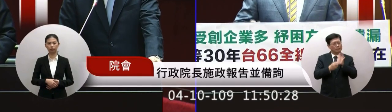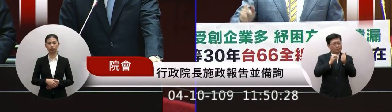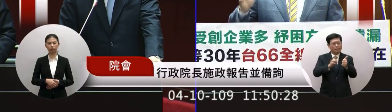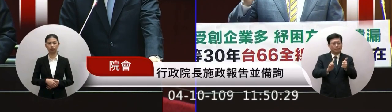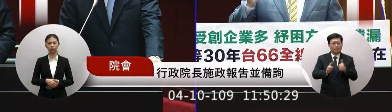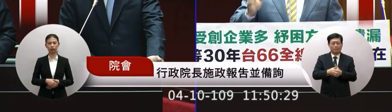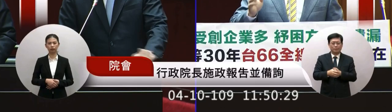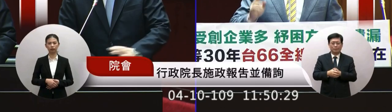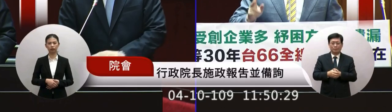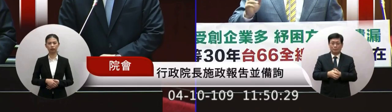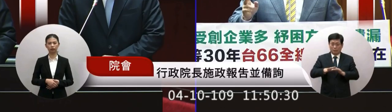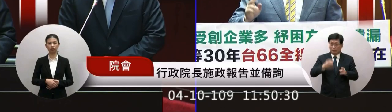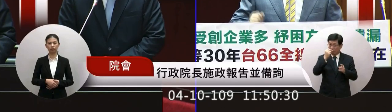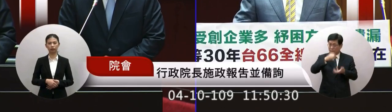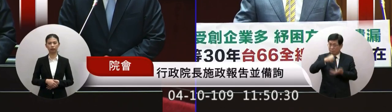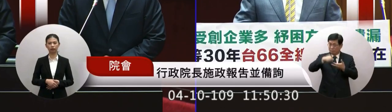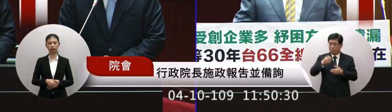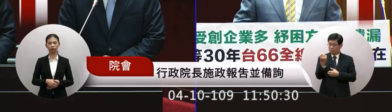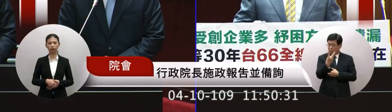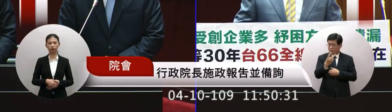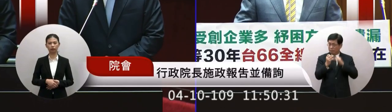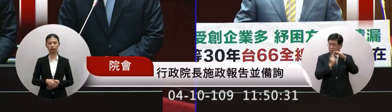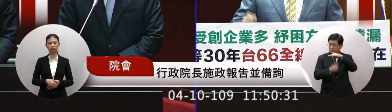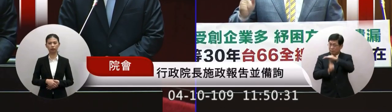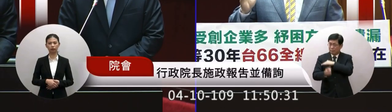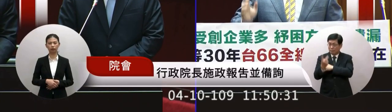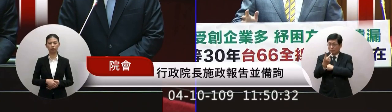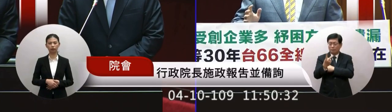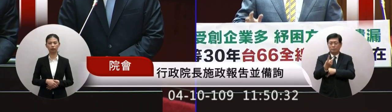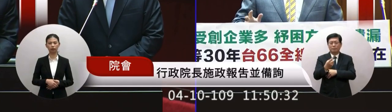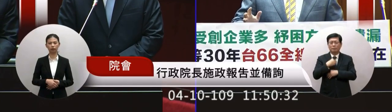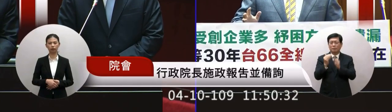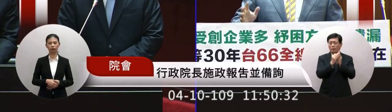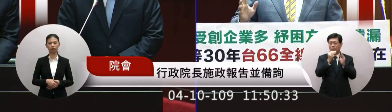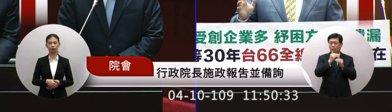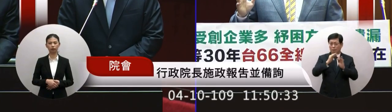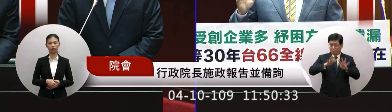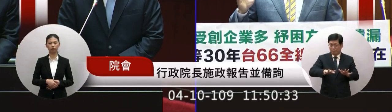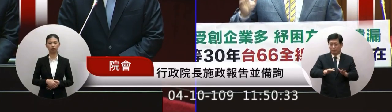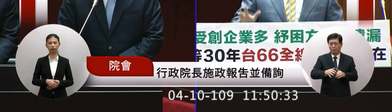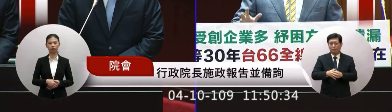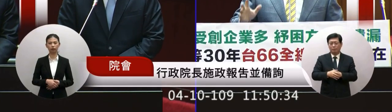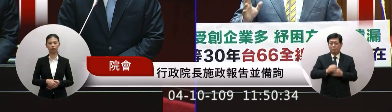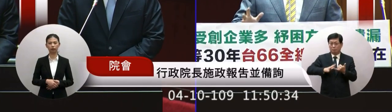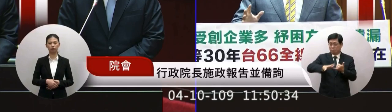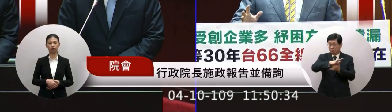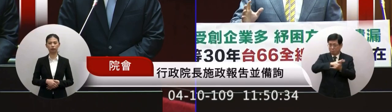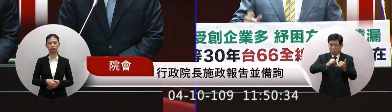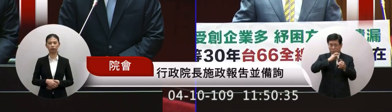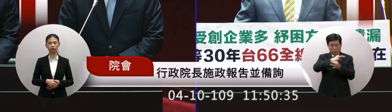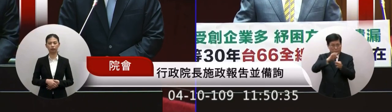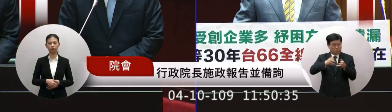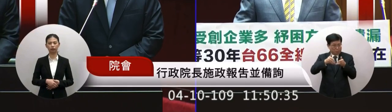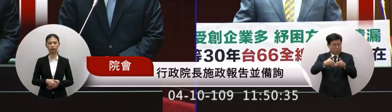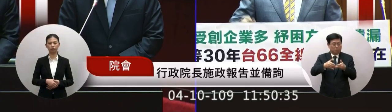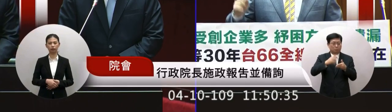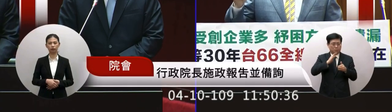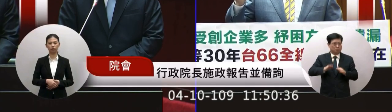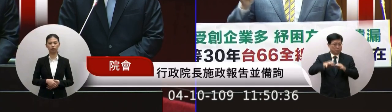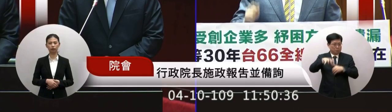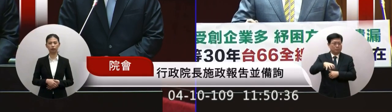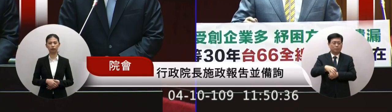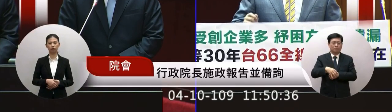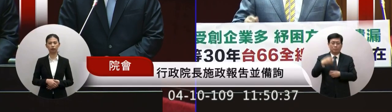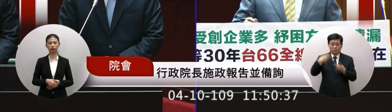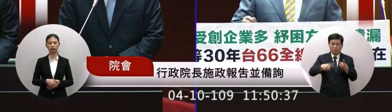是说，我今天特别讲这两条快速道路，原因是因为桃园现在好是全台湾经济发展的重镇，而且